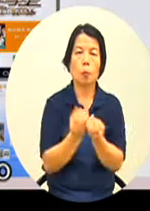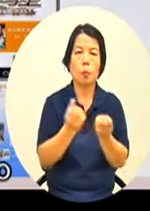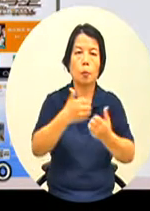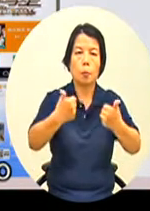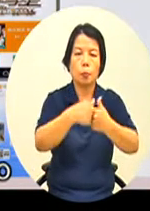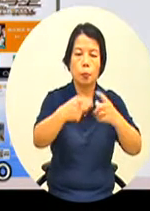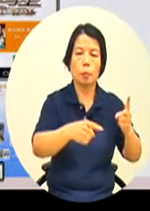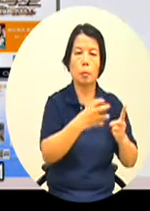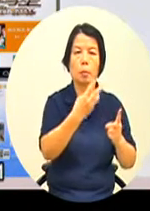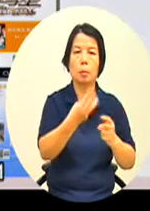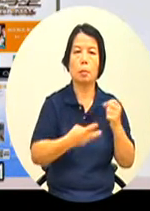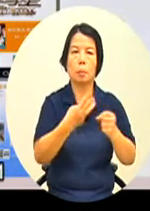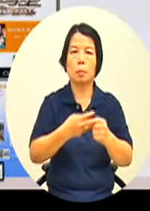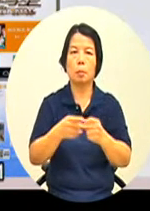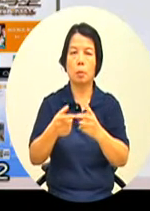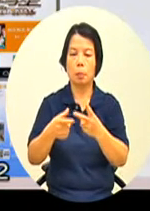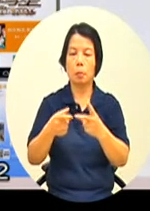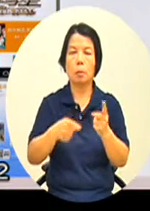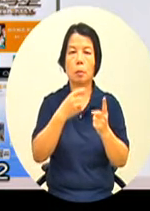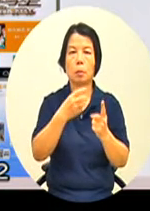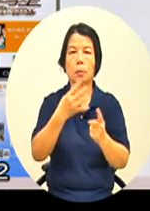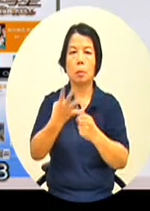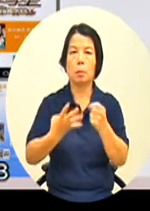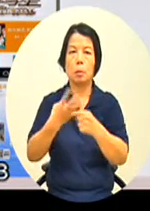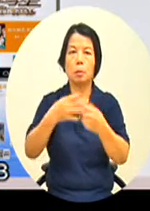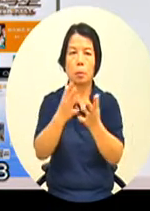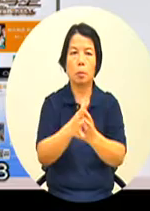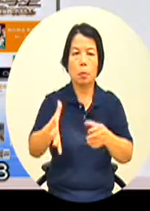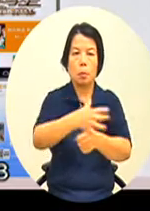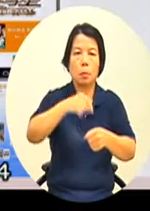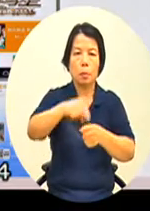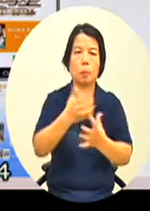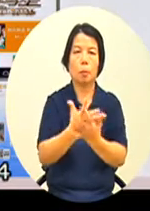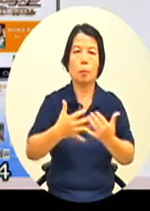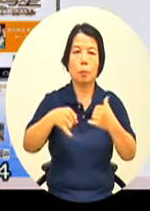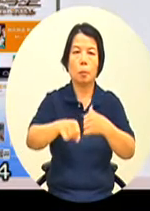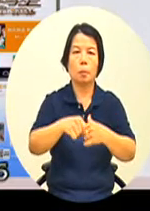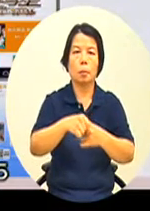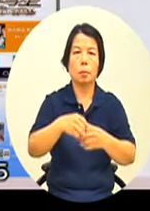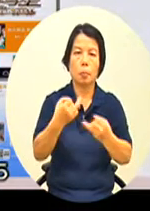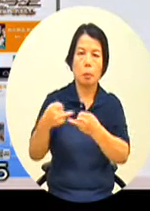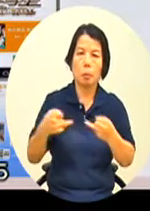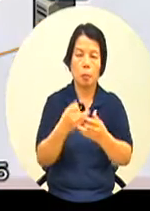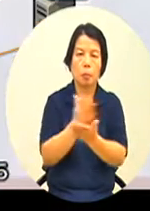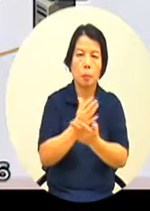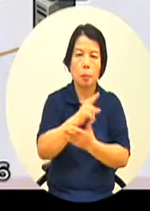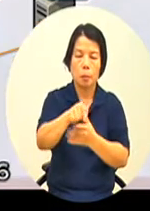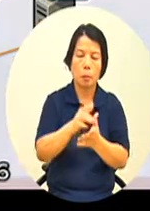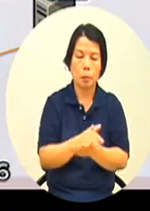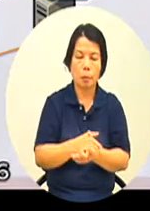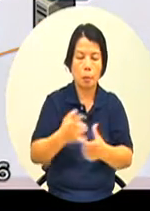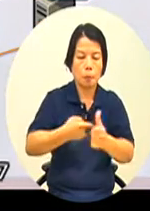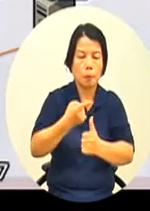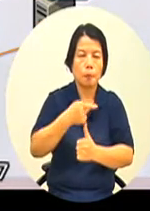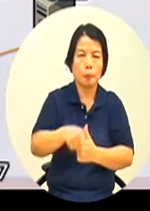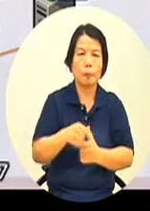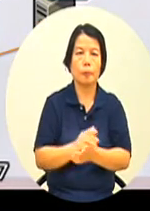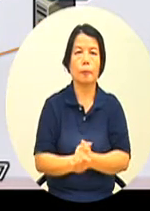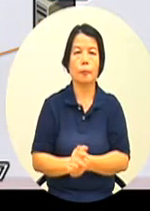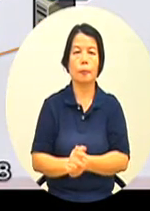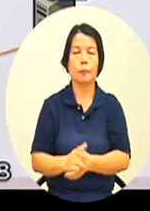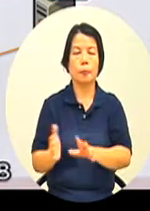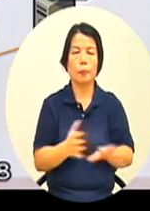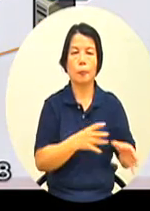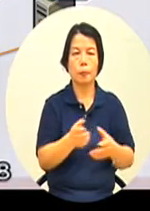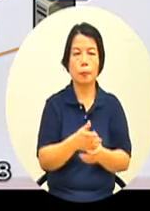效检核的满分，是最优异的成绩的机关。在建设基